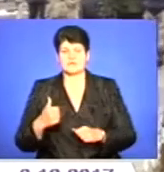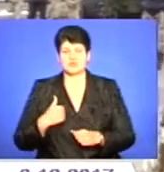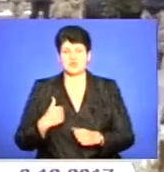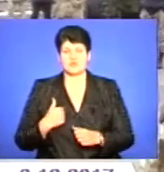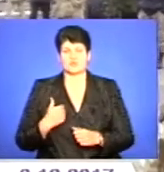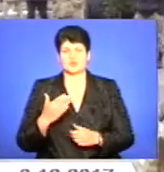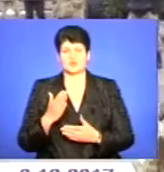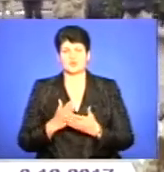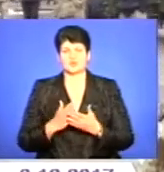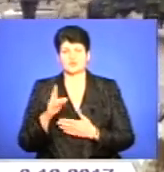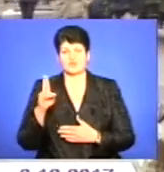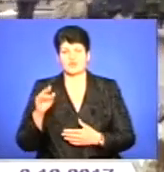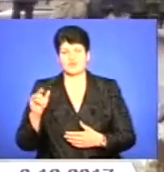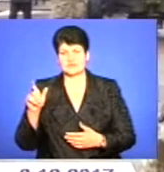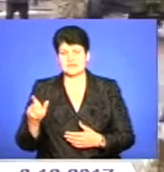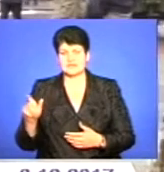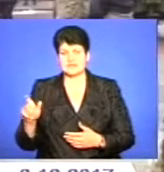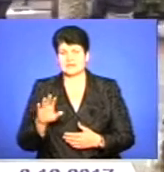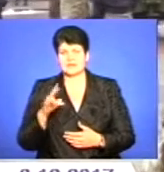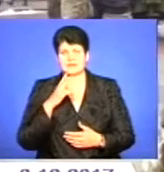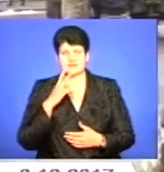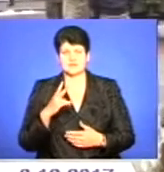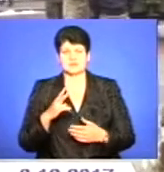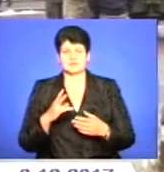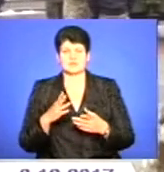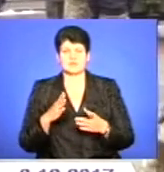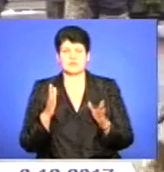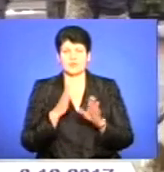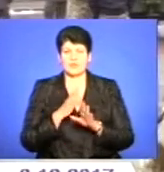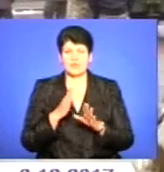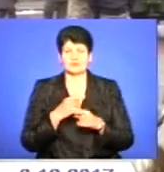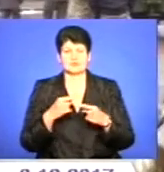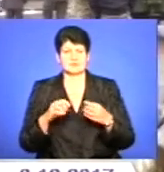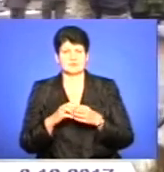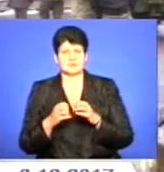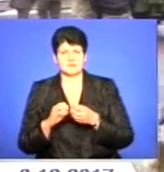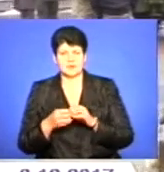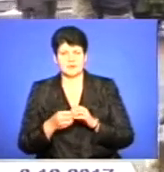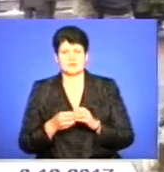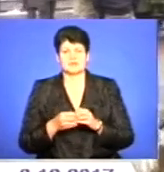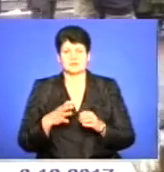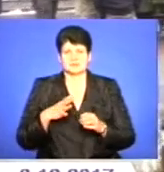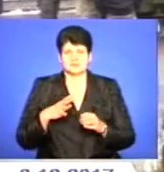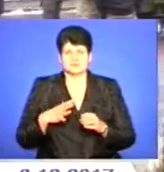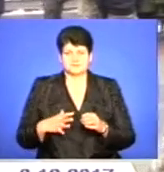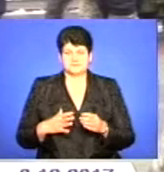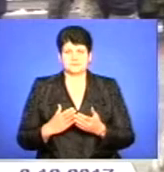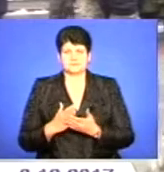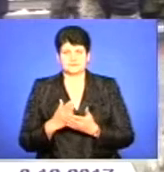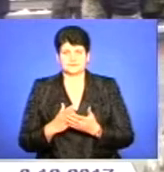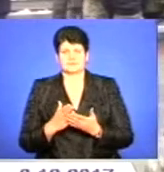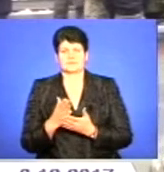військовослужбовці, незважаючи на примхи погоди, можливо, якісь інші негаразди, все ж несуть тягар служби на своїх